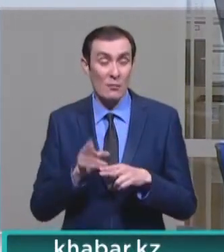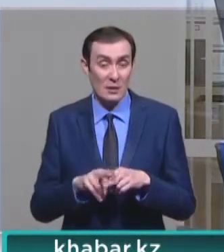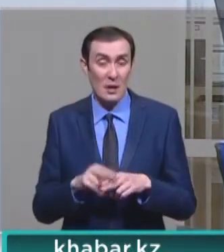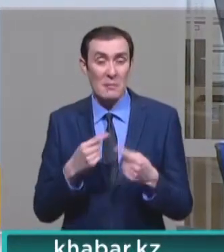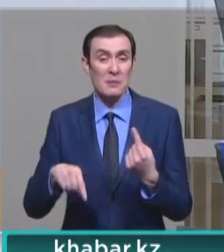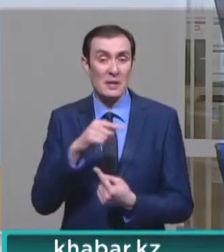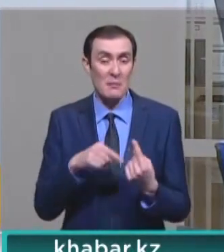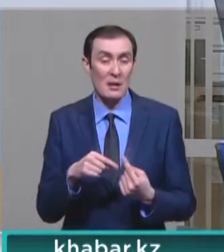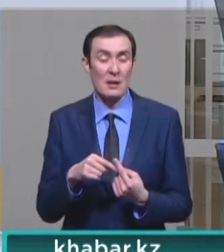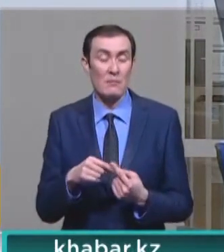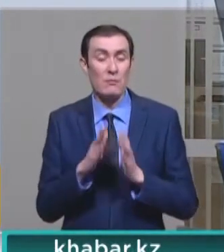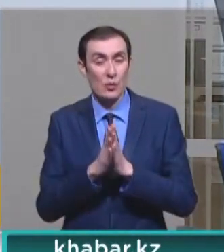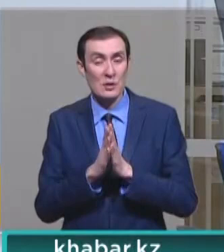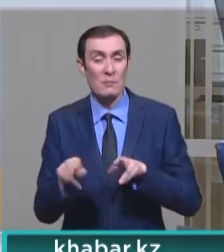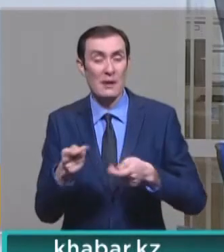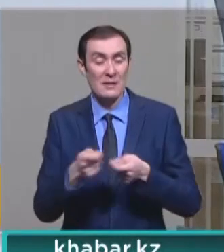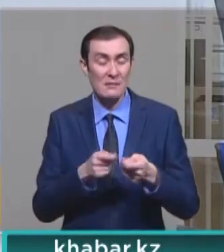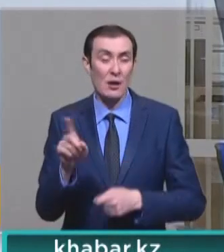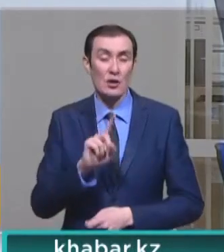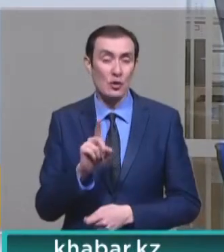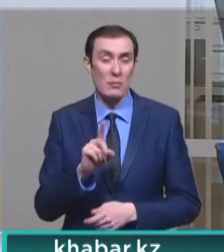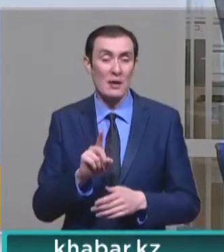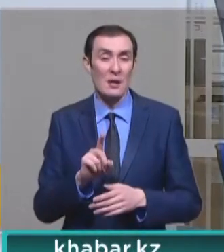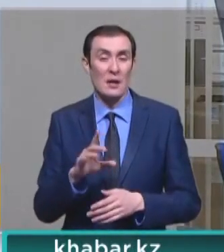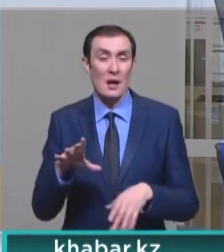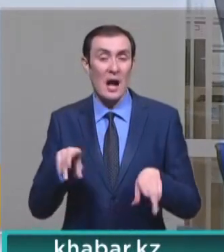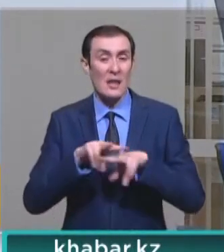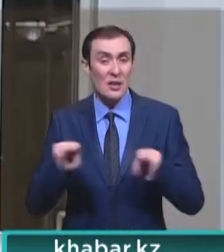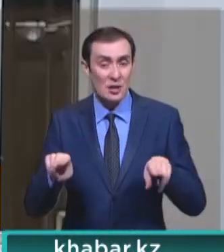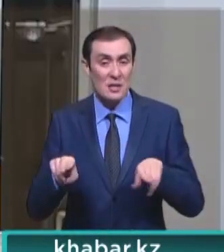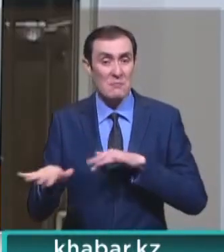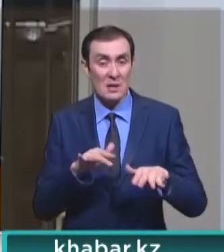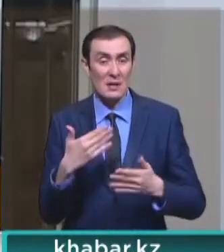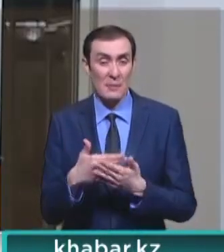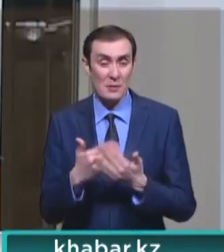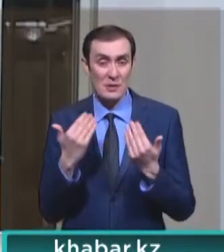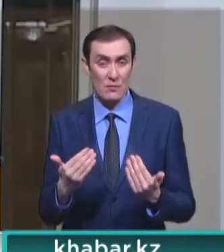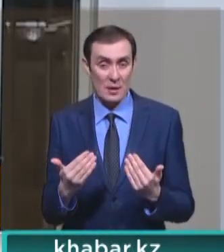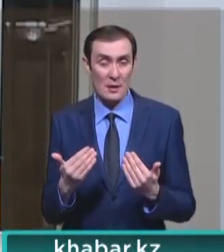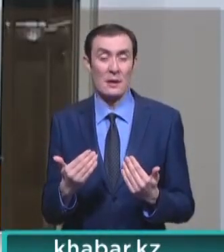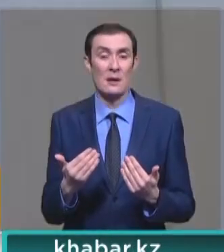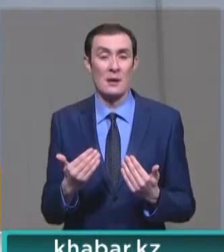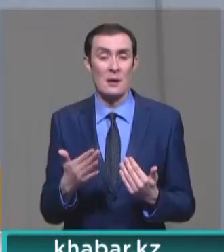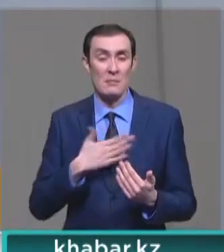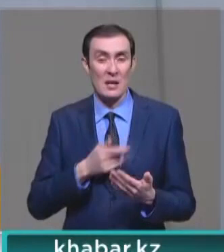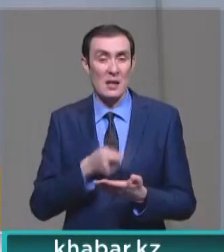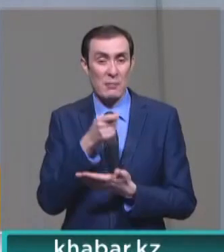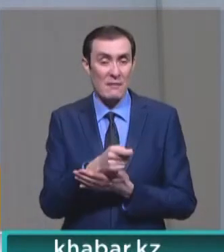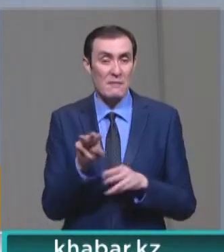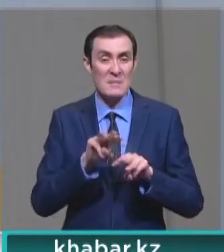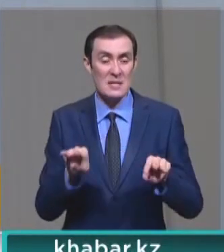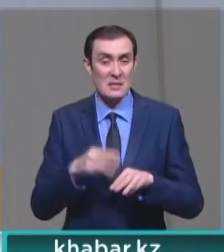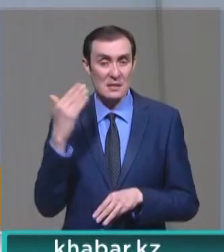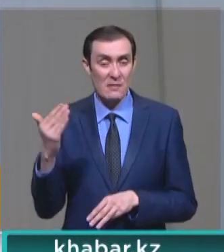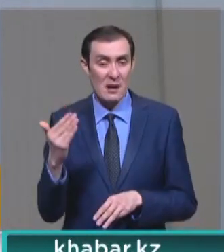Предприниматели также обращаются к правительству, чтобы вводили зеркальные меры. Мы на сегодняшний день уже направили в